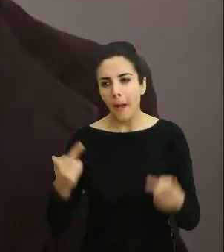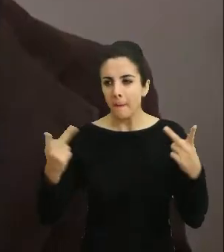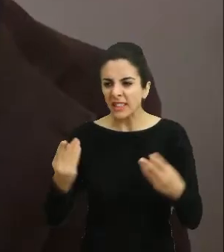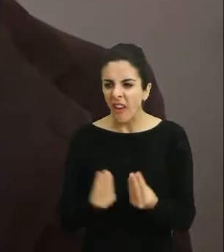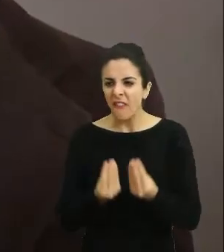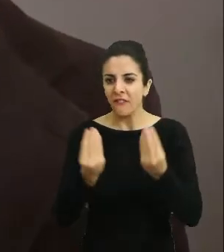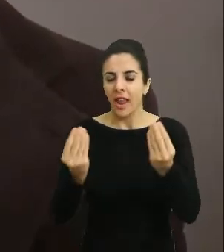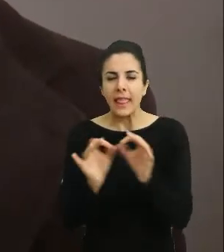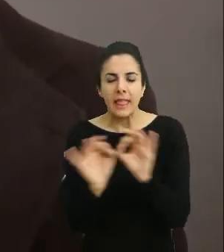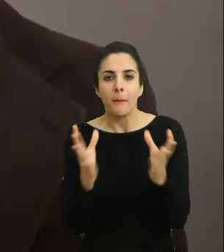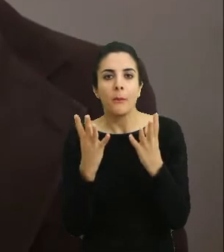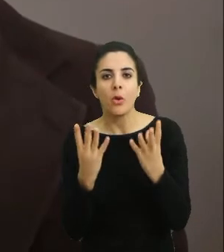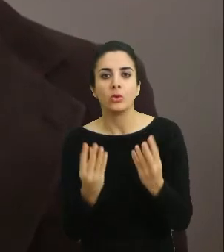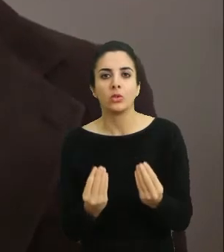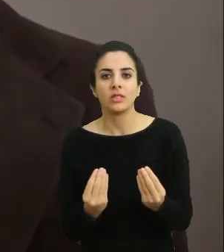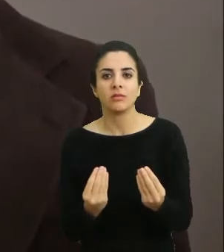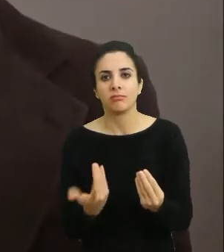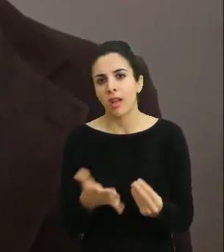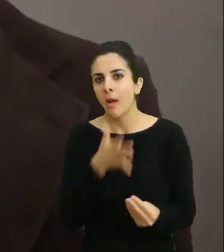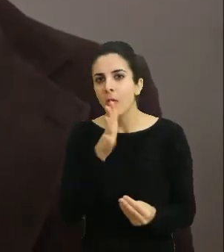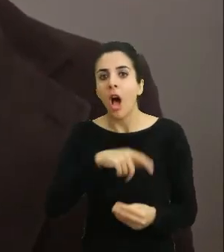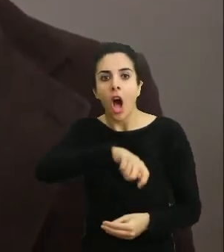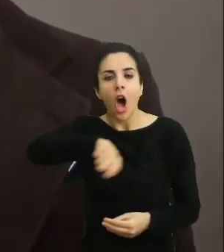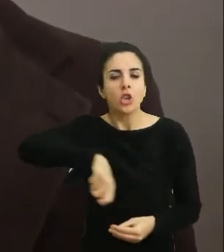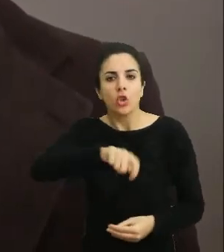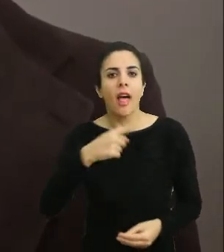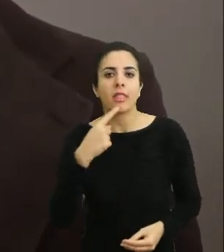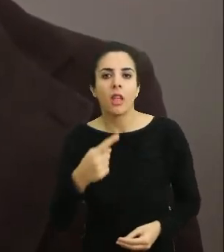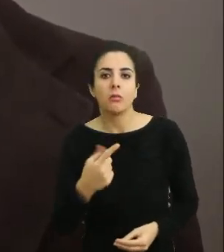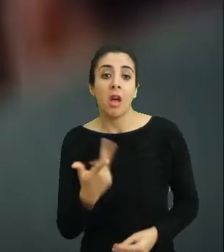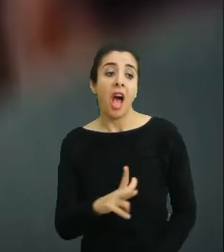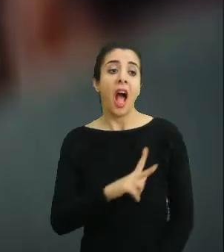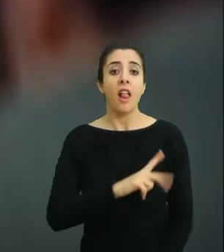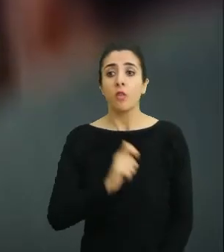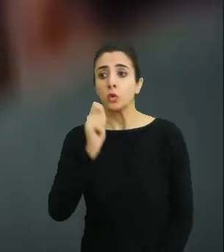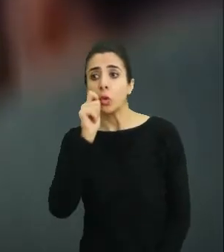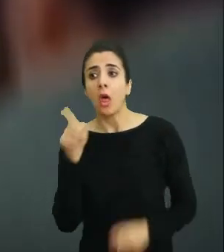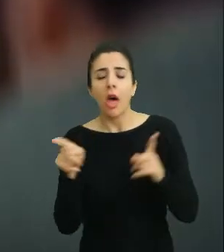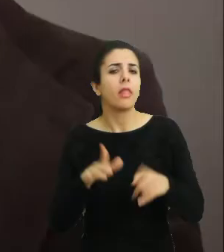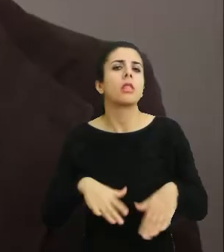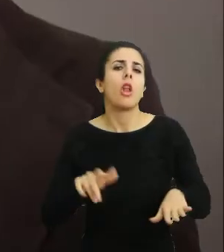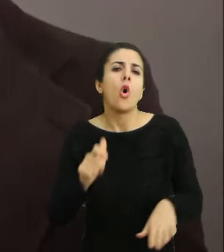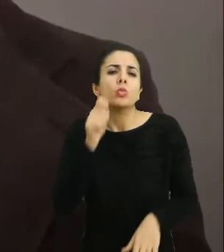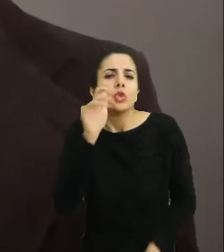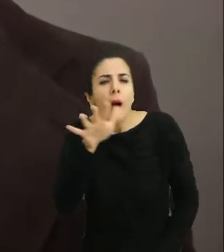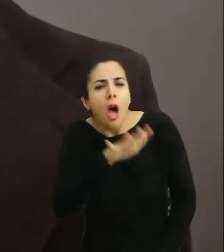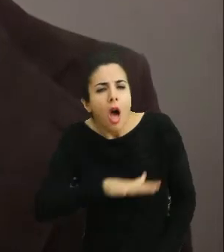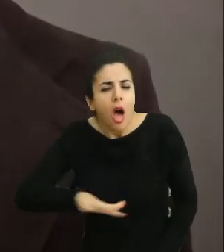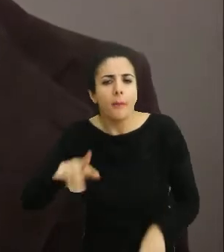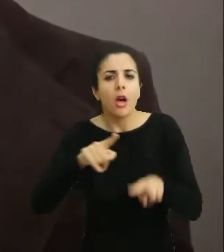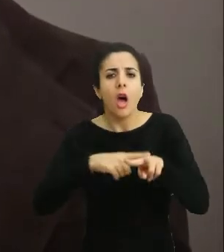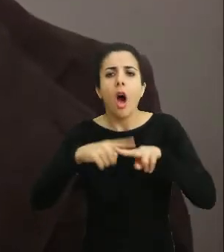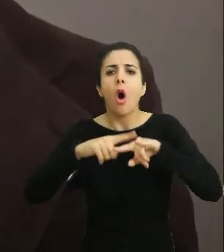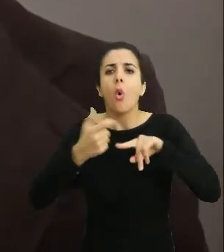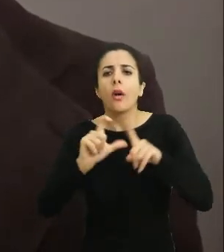anlatmak istediğimiz gibi olacak. Zaten aşure sadece Alevi ve Sünnilerin değil, Müslümanlardan Yahudilere kadar